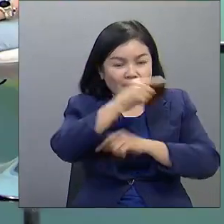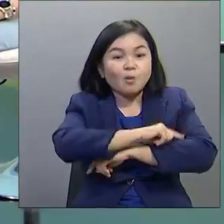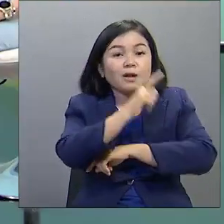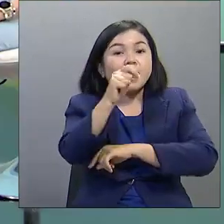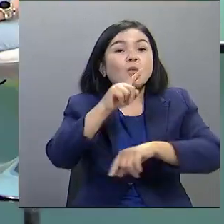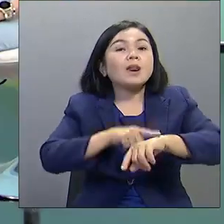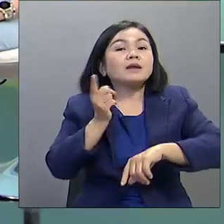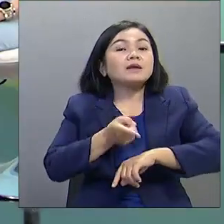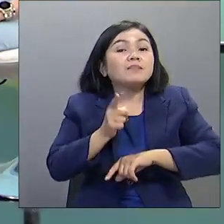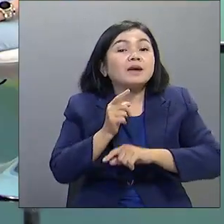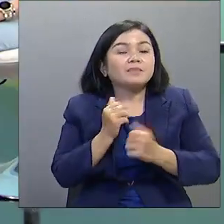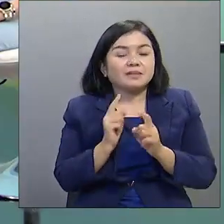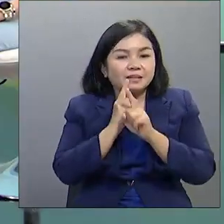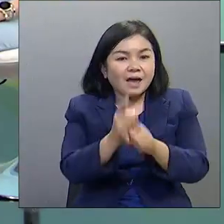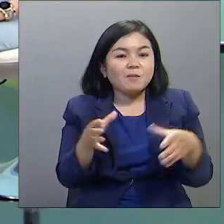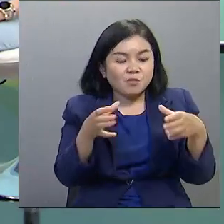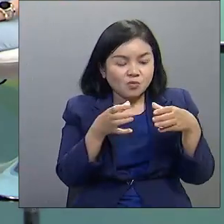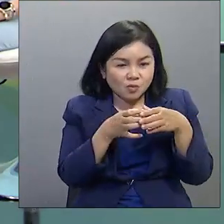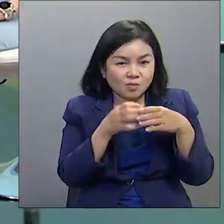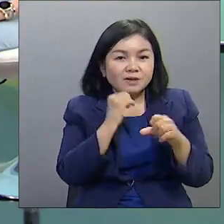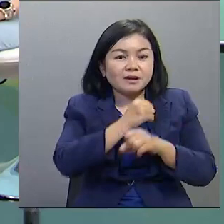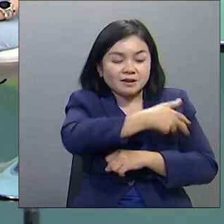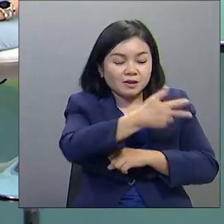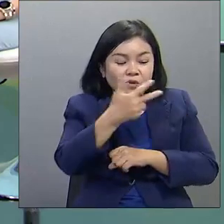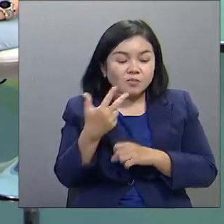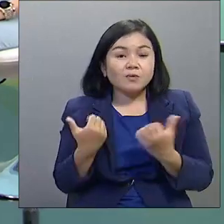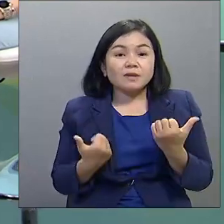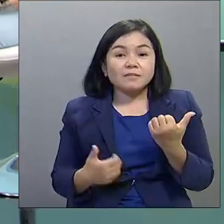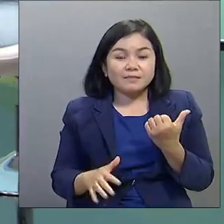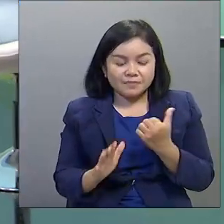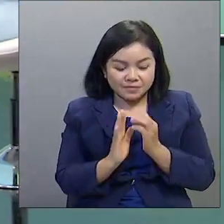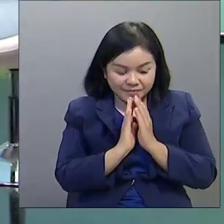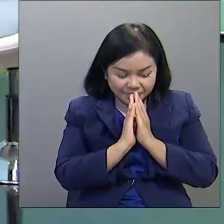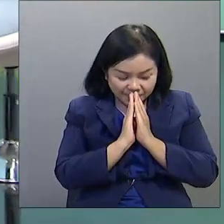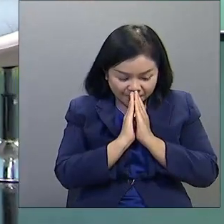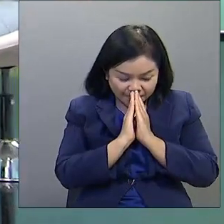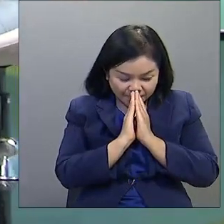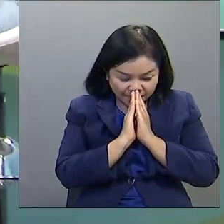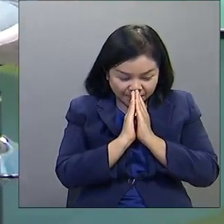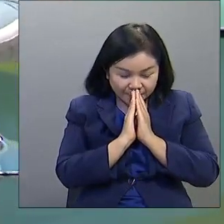า3คนและทีมงานวันใหม่วาไรตี้ไทย PBS ลาไปก่อนครับสวัสดีครับ สวัสดีค่ะ